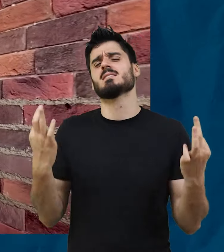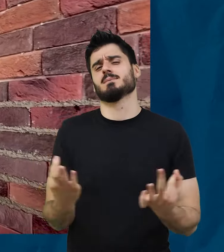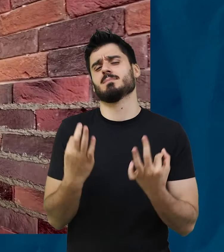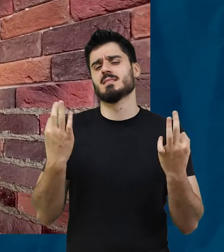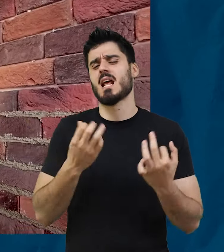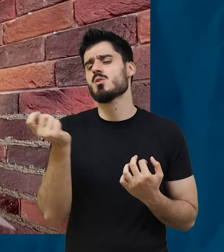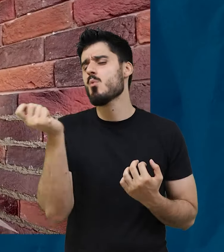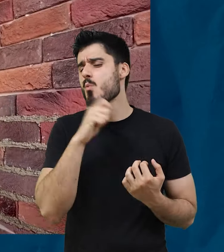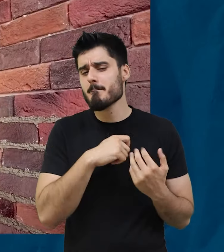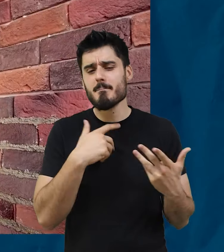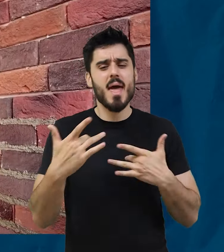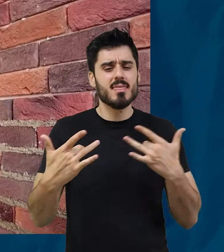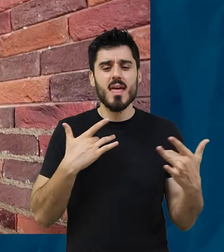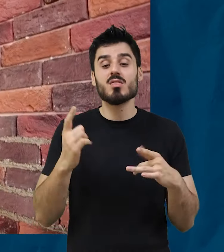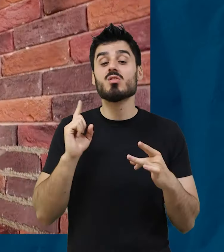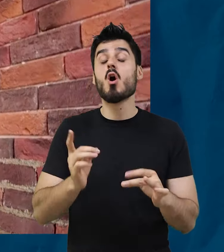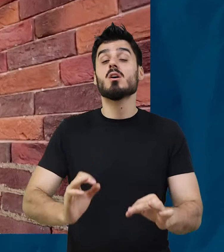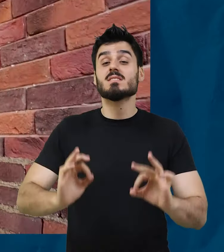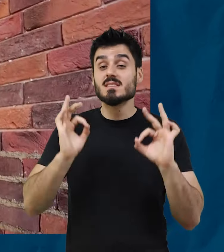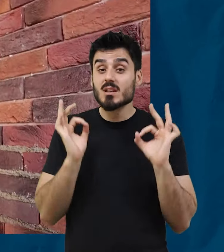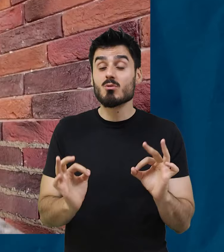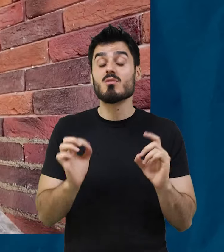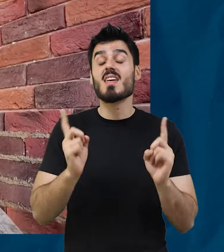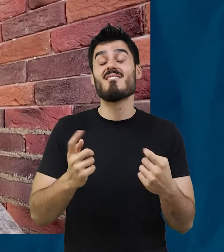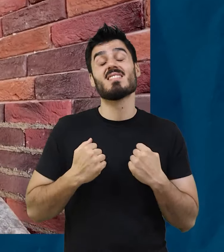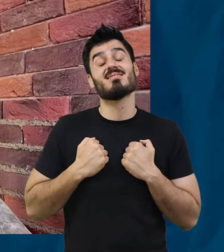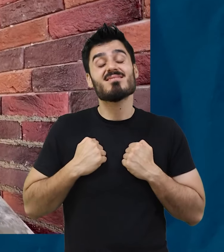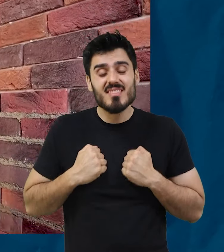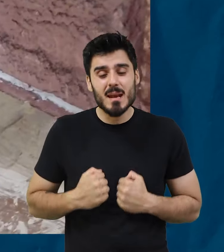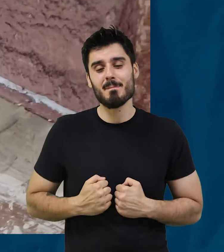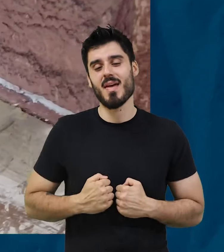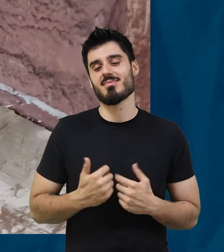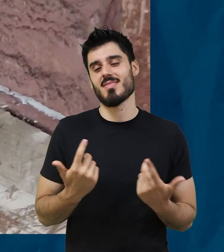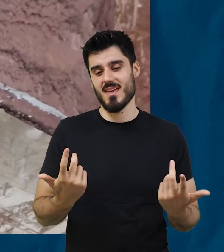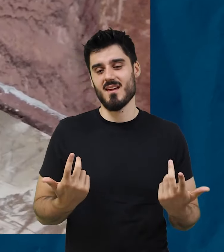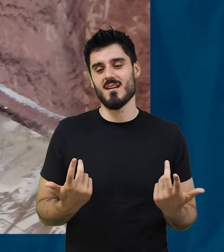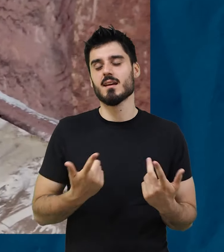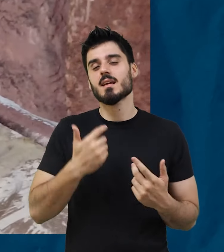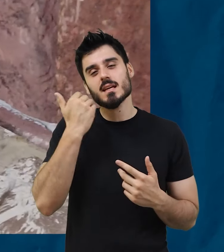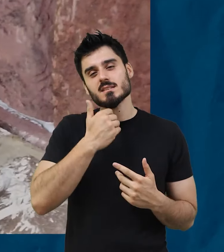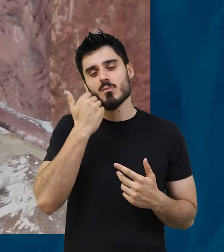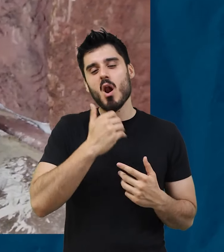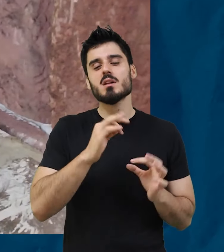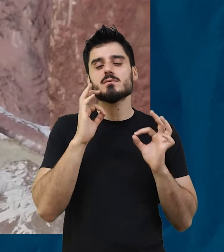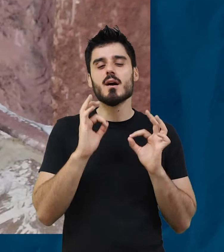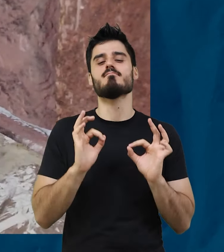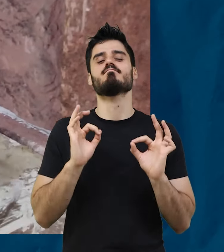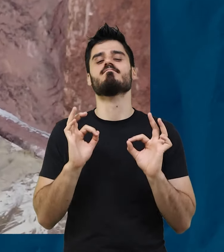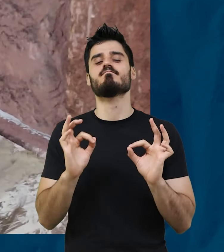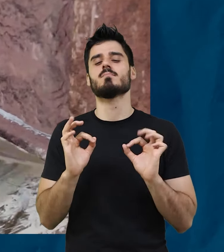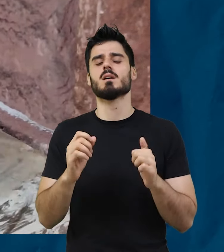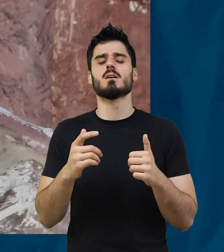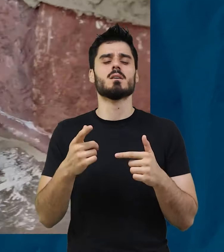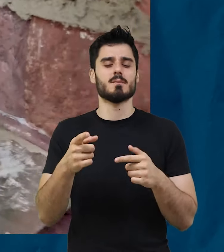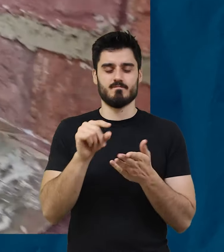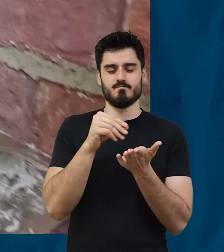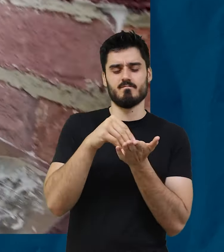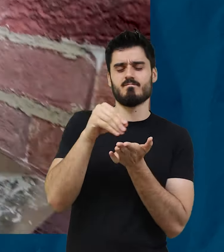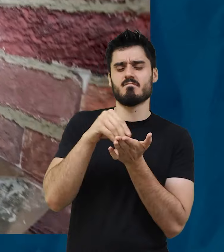специални умения, но със сигурност изисква търпение и старание. Използваме класически,